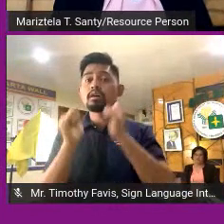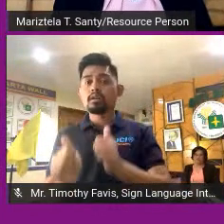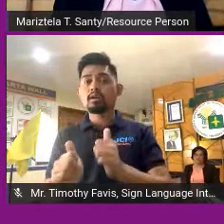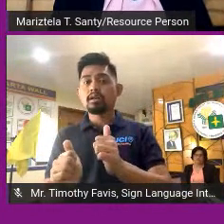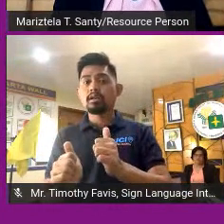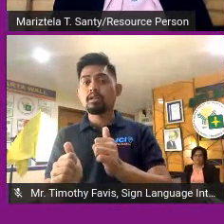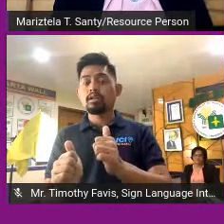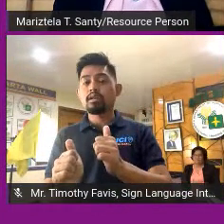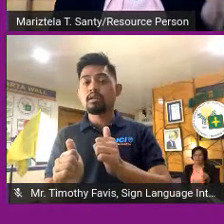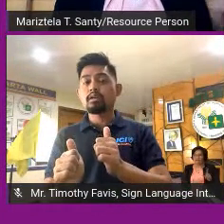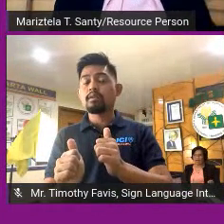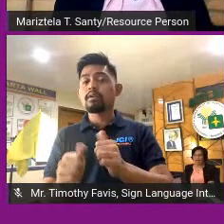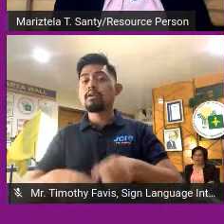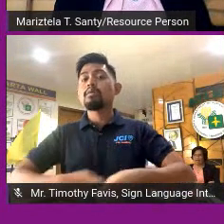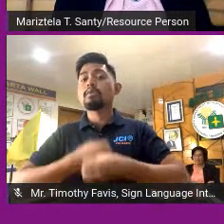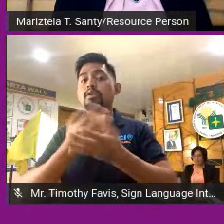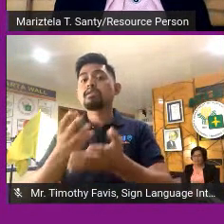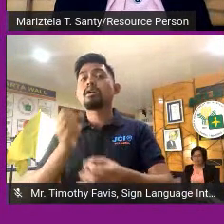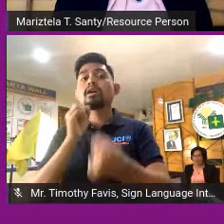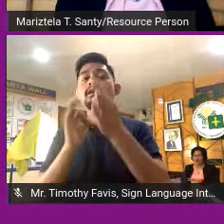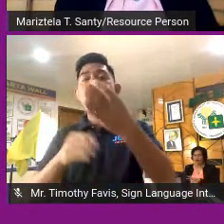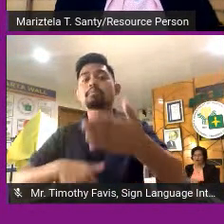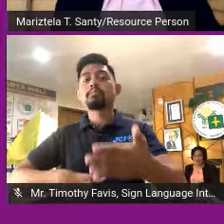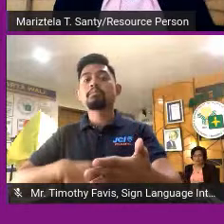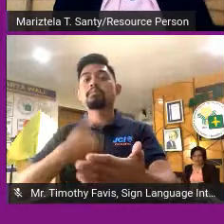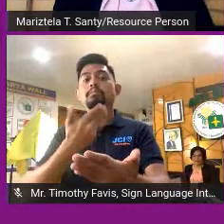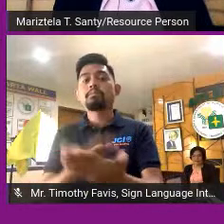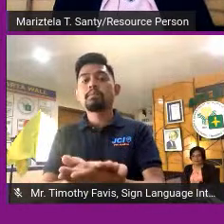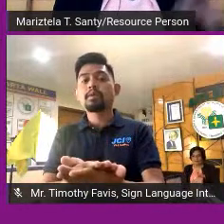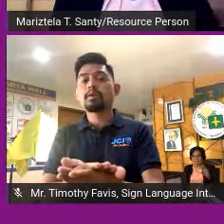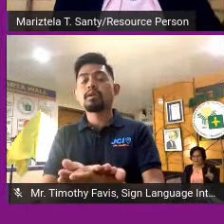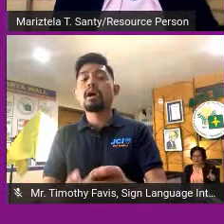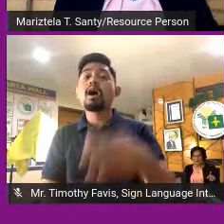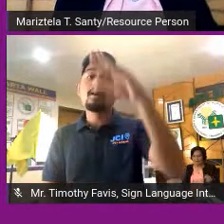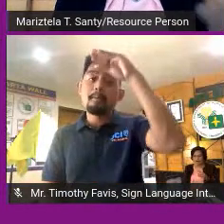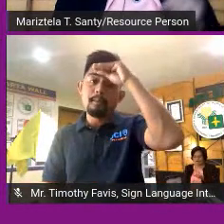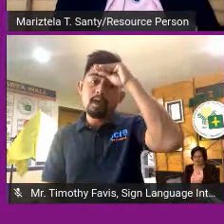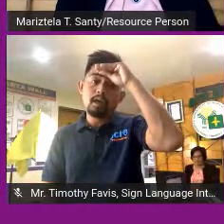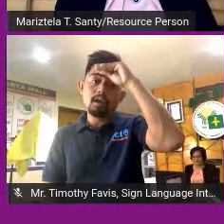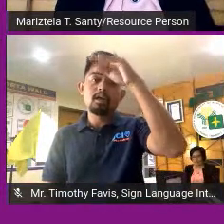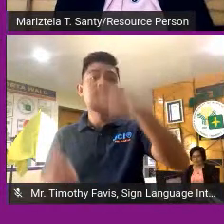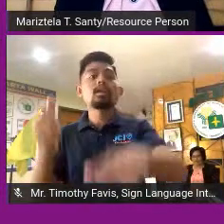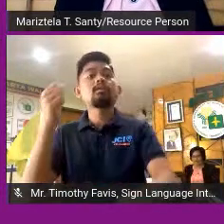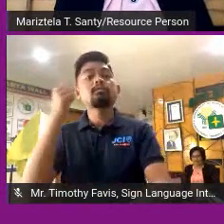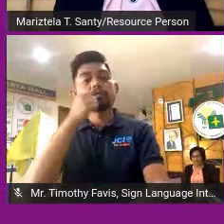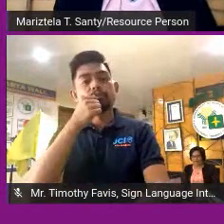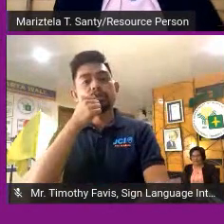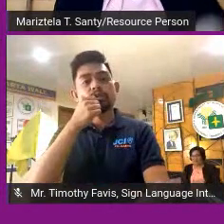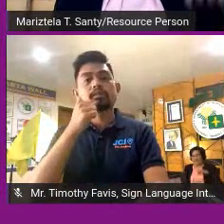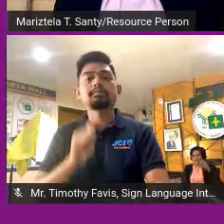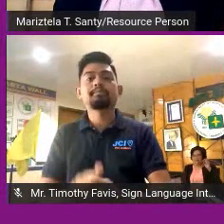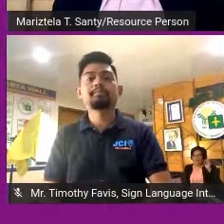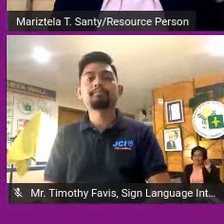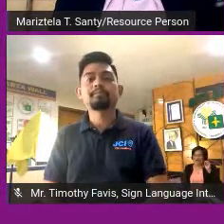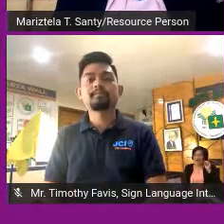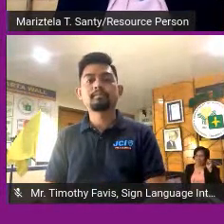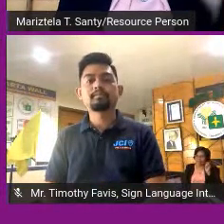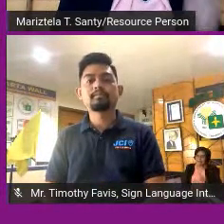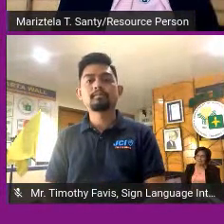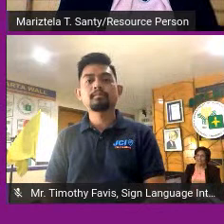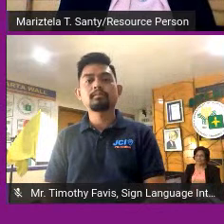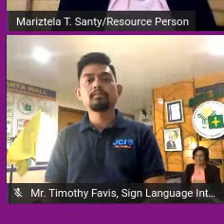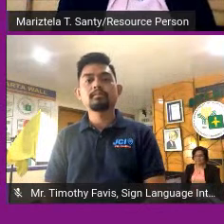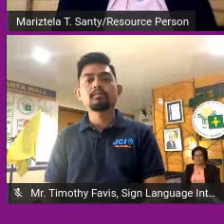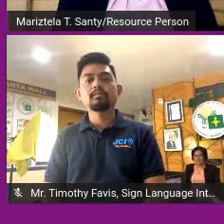at birth. Babae or lalaki. Male or female. It is